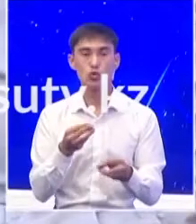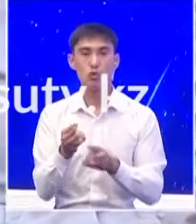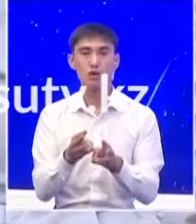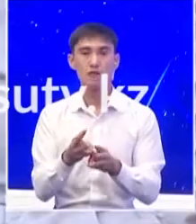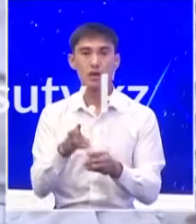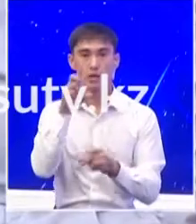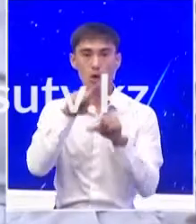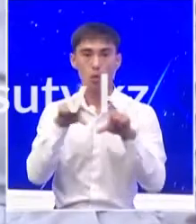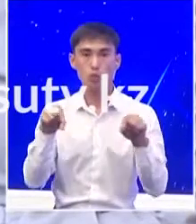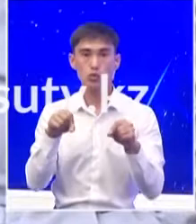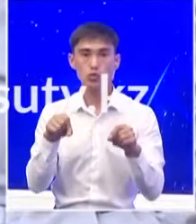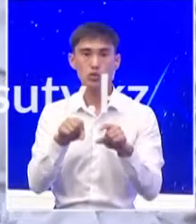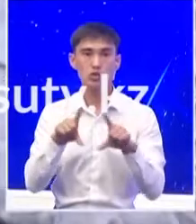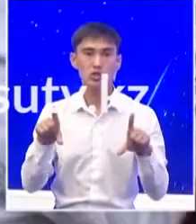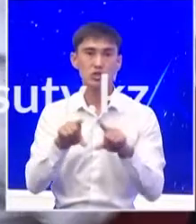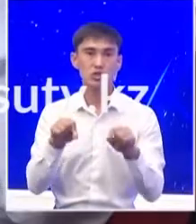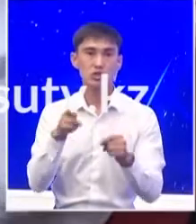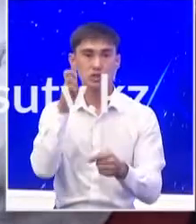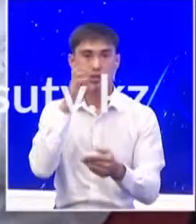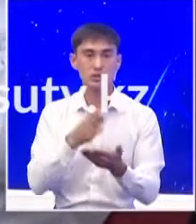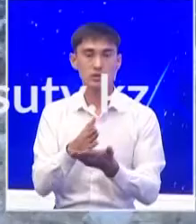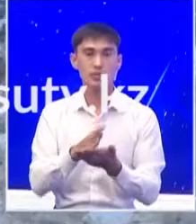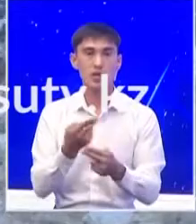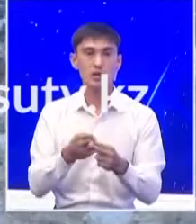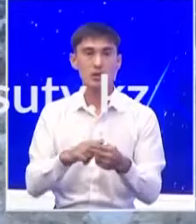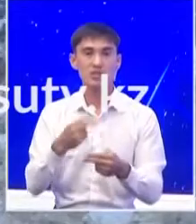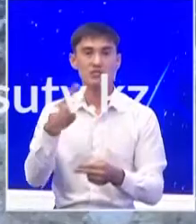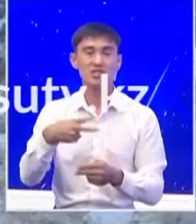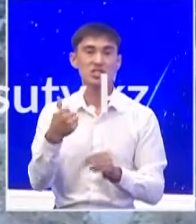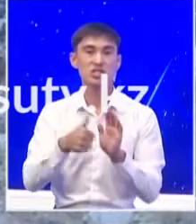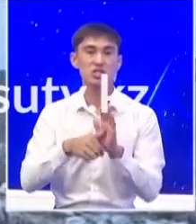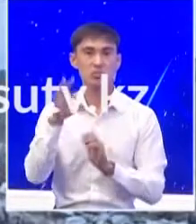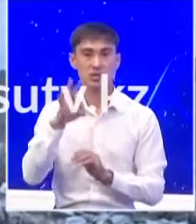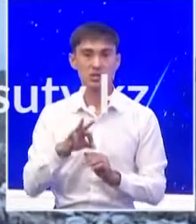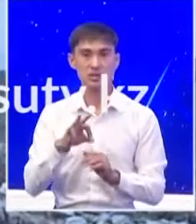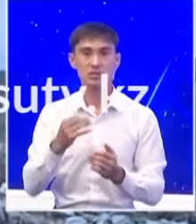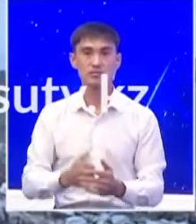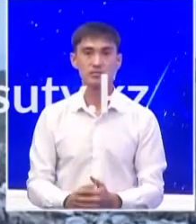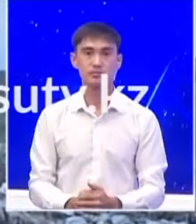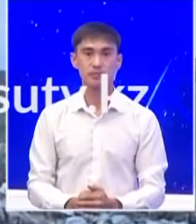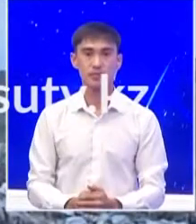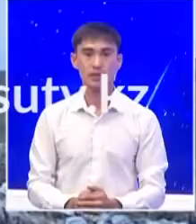госучреждений, поскольку сейчас этот показатель составляет всего 26% от необходимого объема.